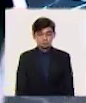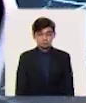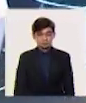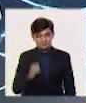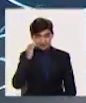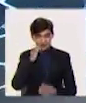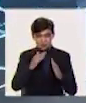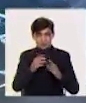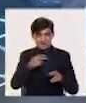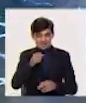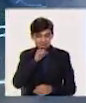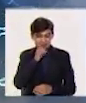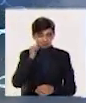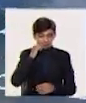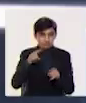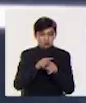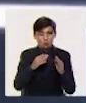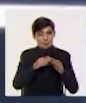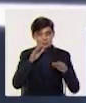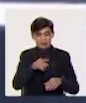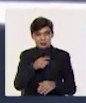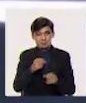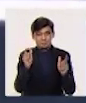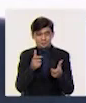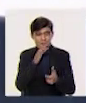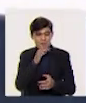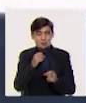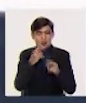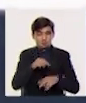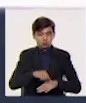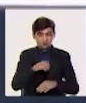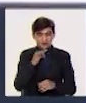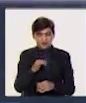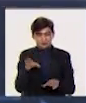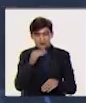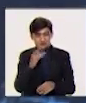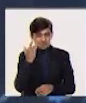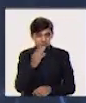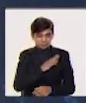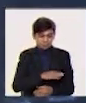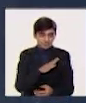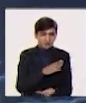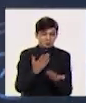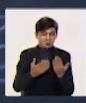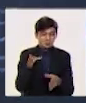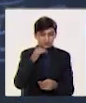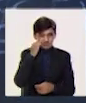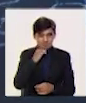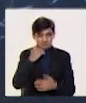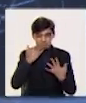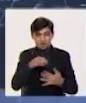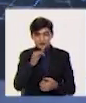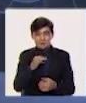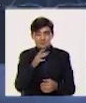Kartlar üyündegi kariyalardın karantin kezindegi jağdayı kalay. Onsız da köngüldörün kırbın basıp, jabırkap jürgün jandar